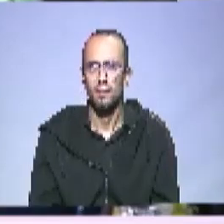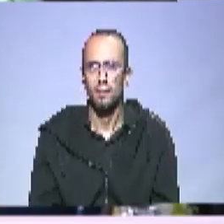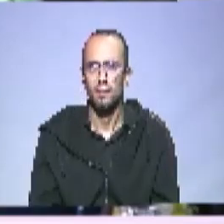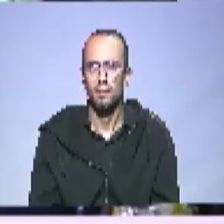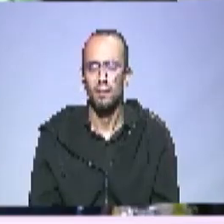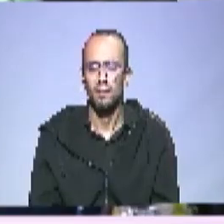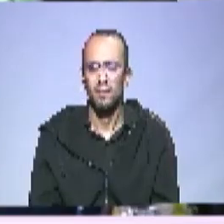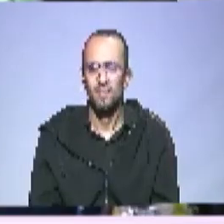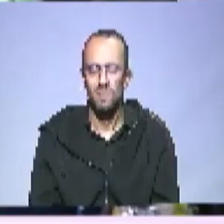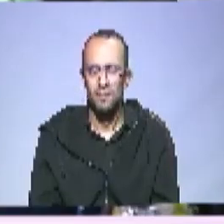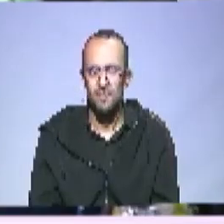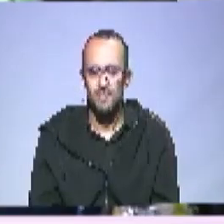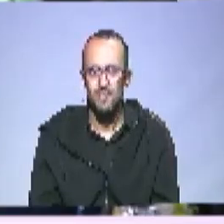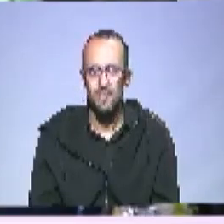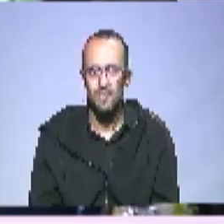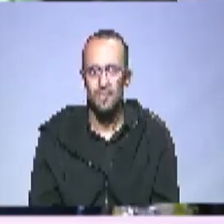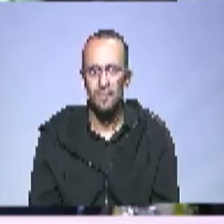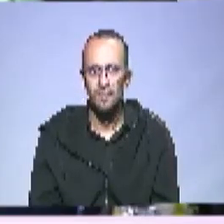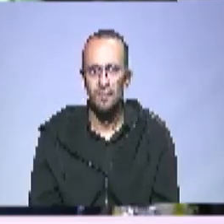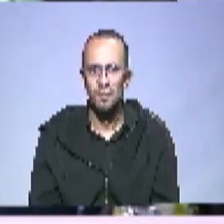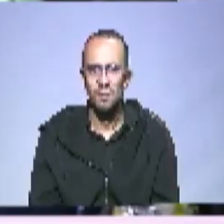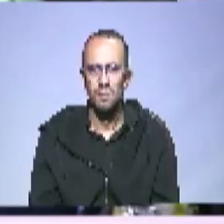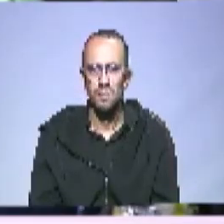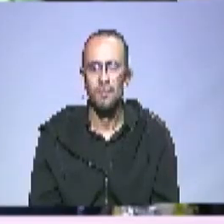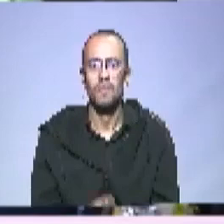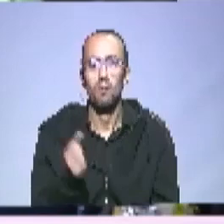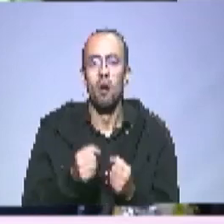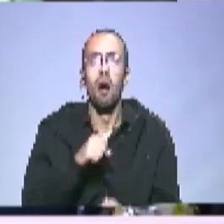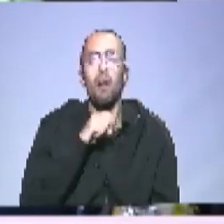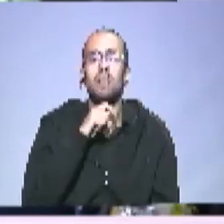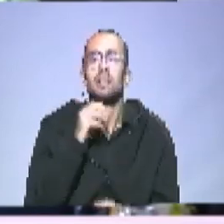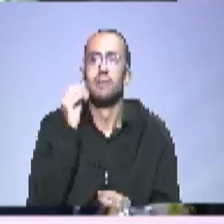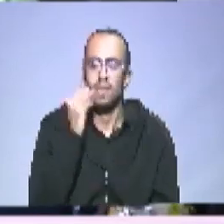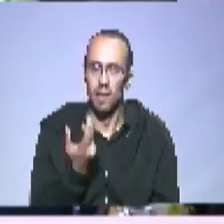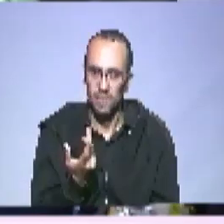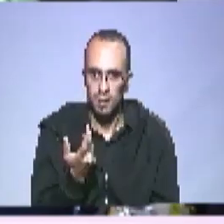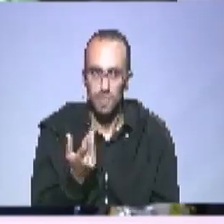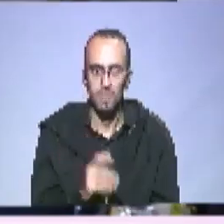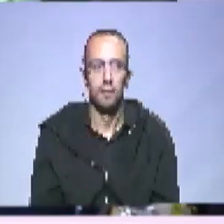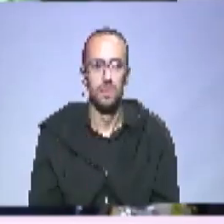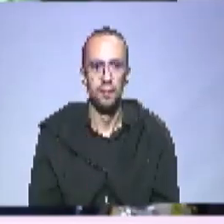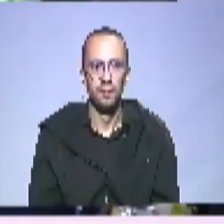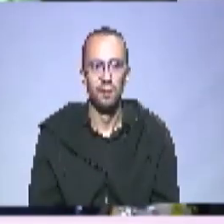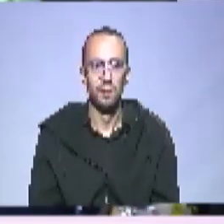بتعملها ازاي؟ ملوخيه ايه؟ خضراء. الملوخيه الخضراء؟